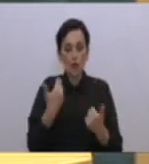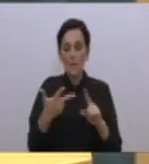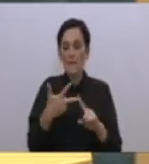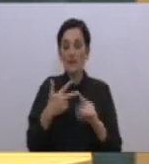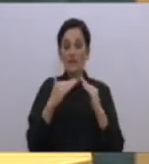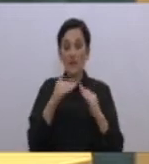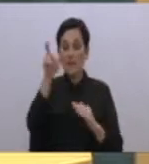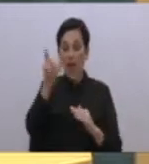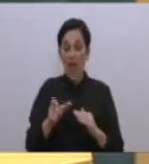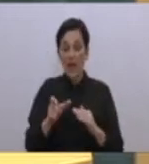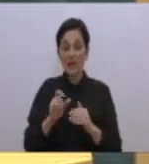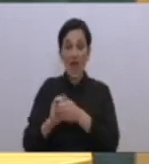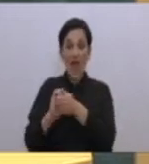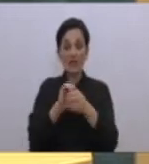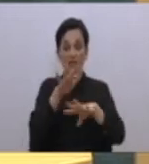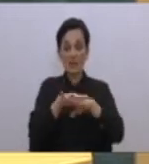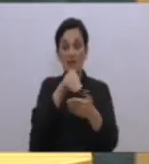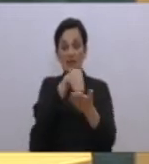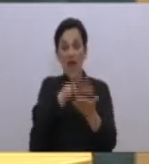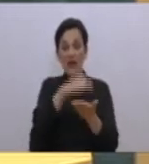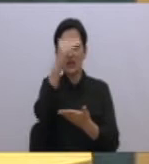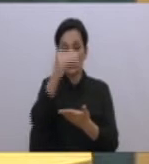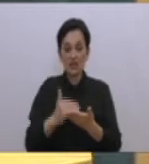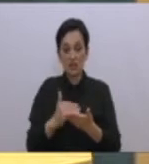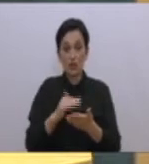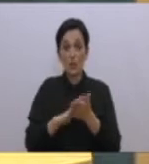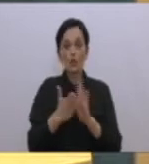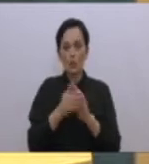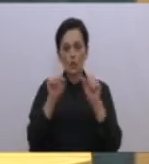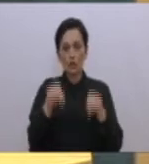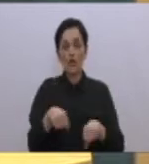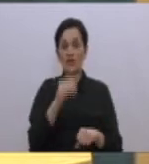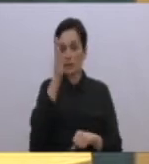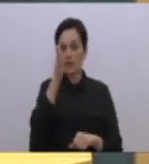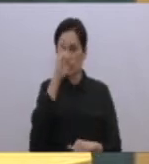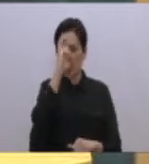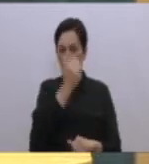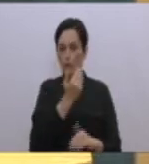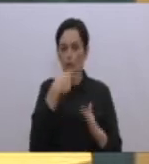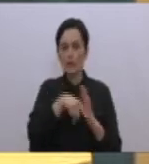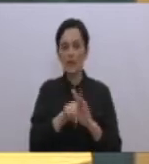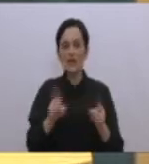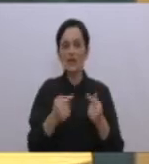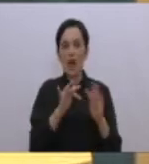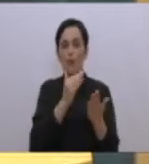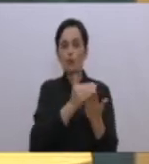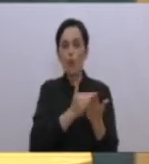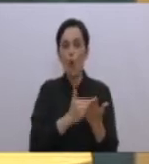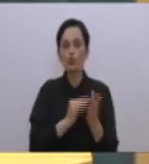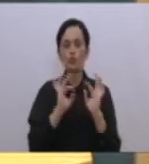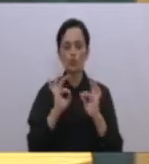ფერმერთა ერთიანი ბაზის რეესტრის არსებობის პირობებში შესაძლებელი იქნება სახელმწიფოს მიერ განხორციელებულ